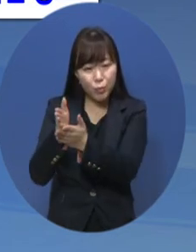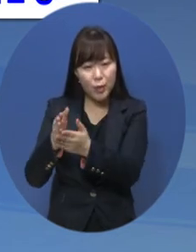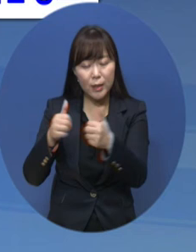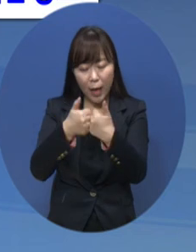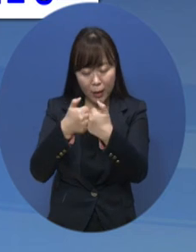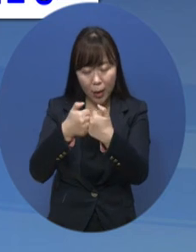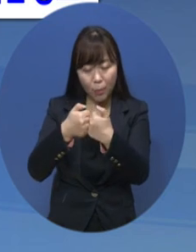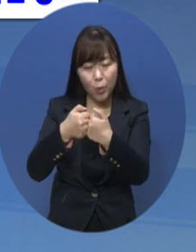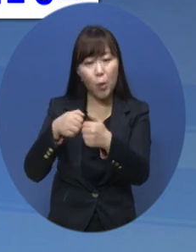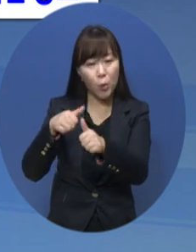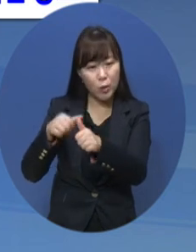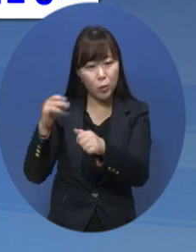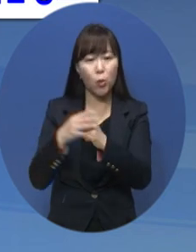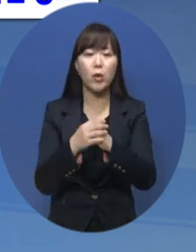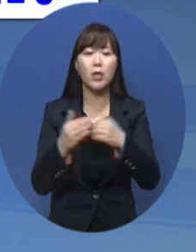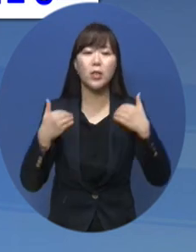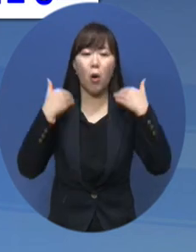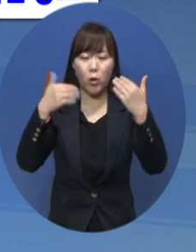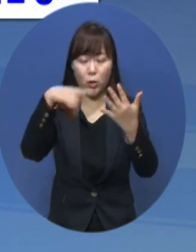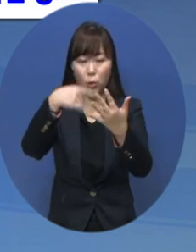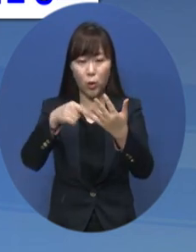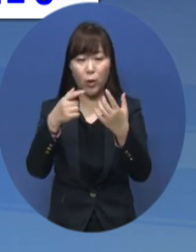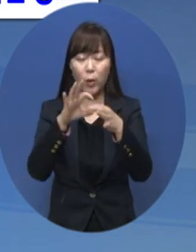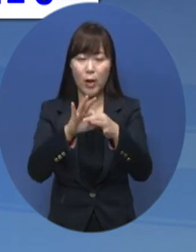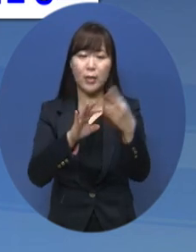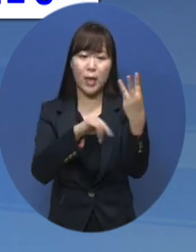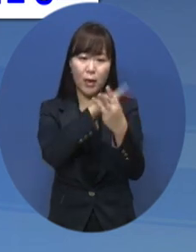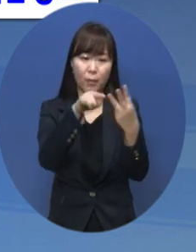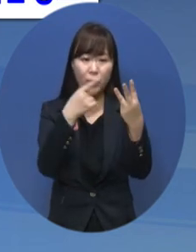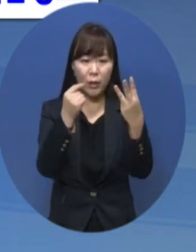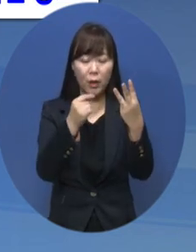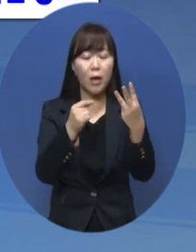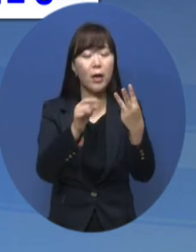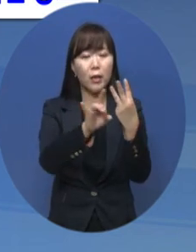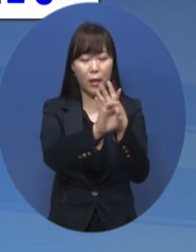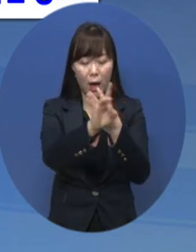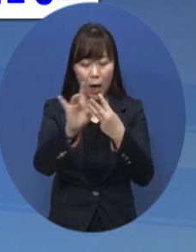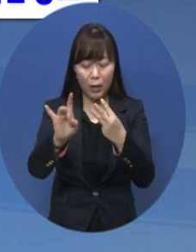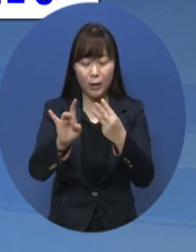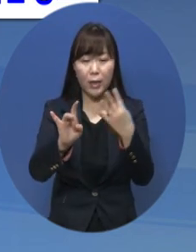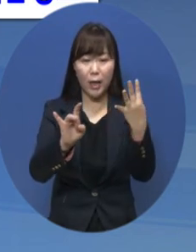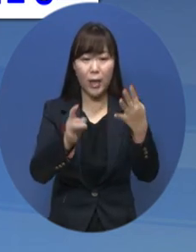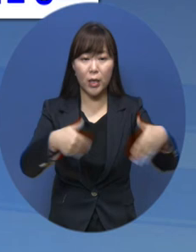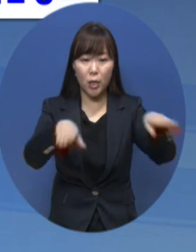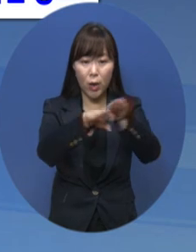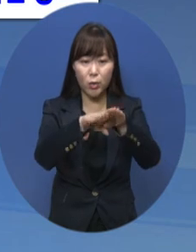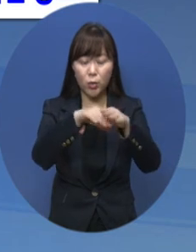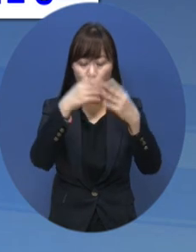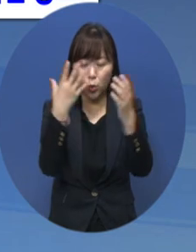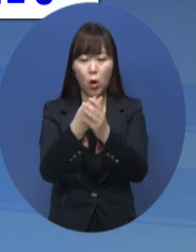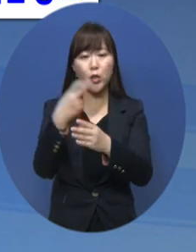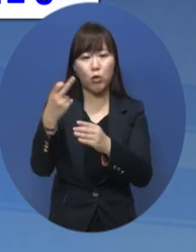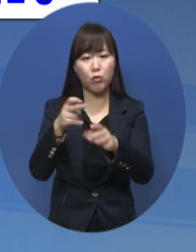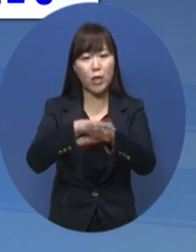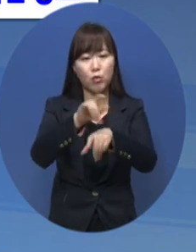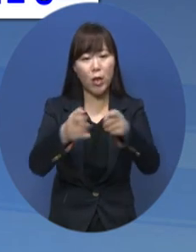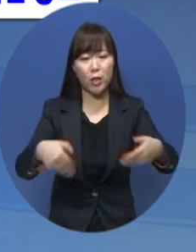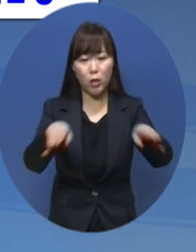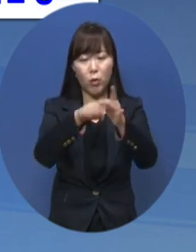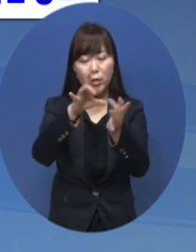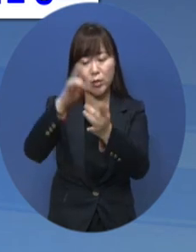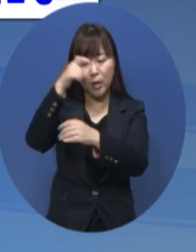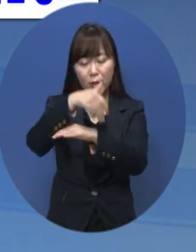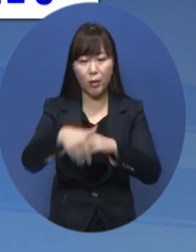부문, 성인권 교육 부문 등 3개 분야로 각 4개 기관씩 총 12개 수행기관을 선정할